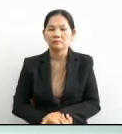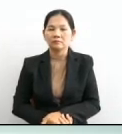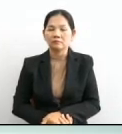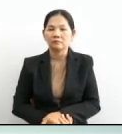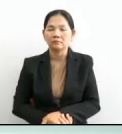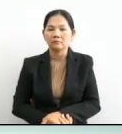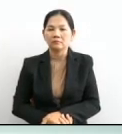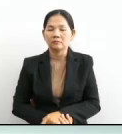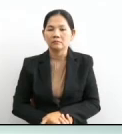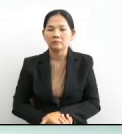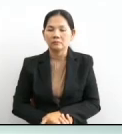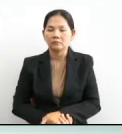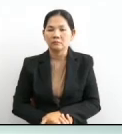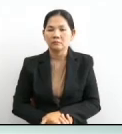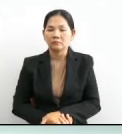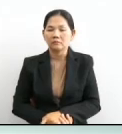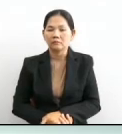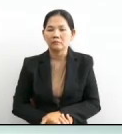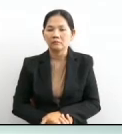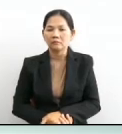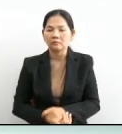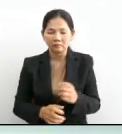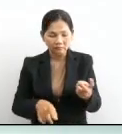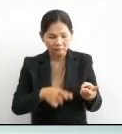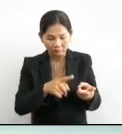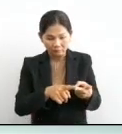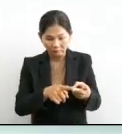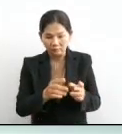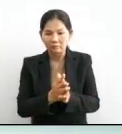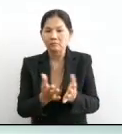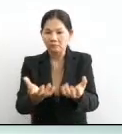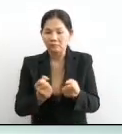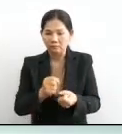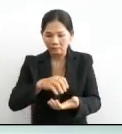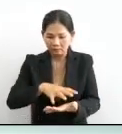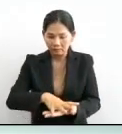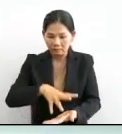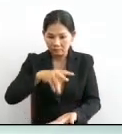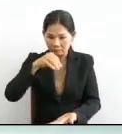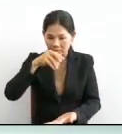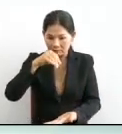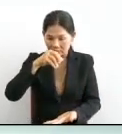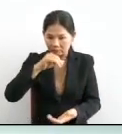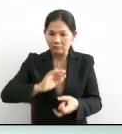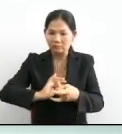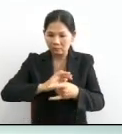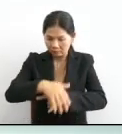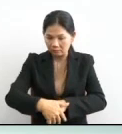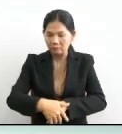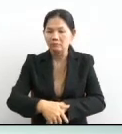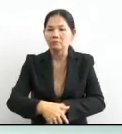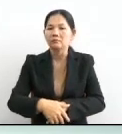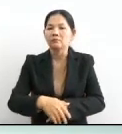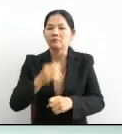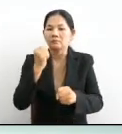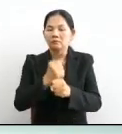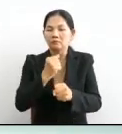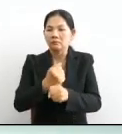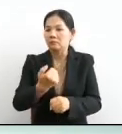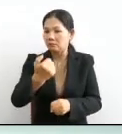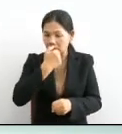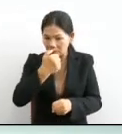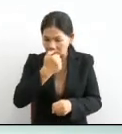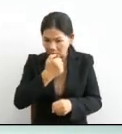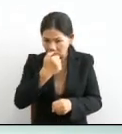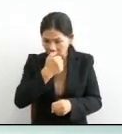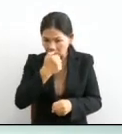Chà chấn chà xin nuôi tí pí chà tá cái ai à dùng sao đầm lồng mí tới vừa chìm nung mà vậy là chấn cái xua tá cái